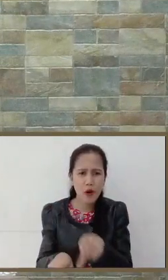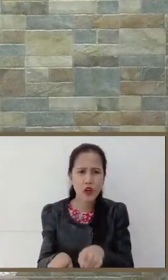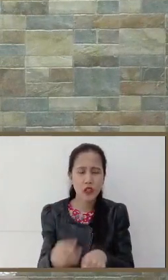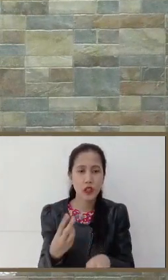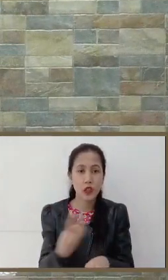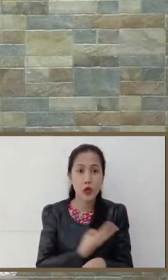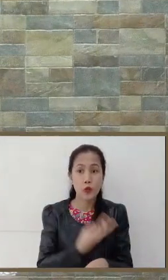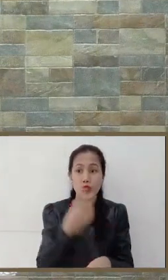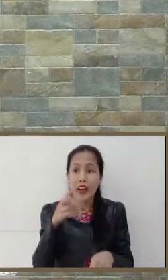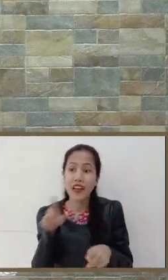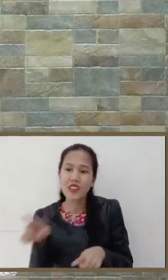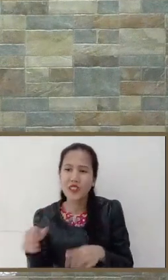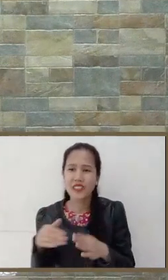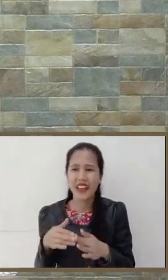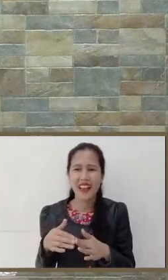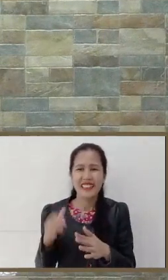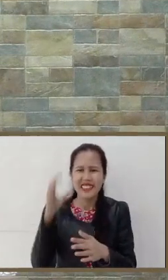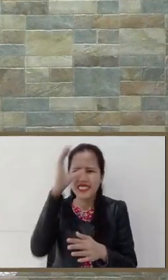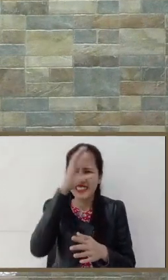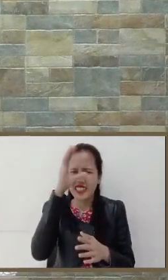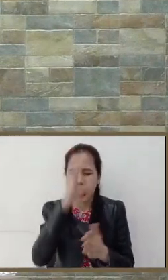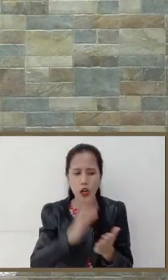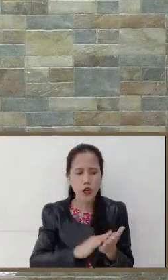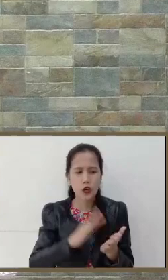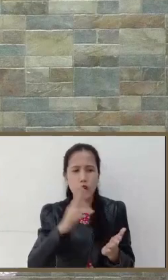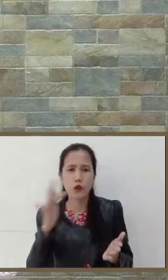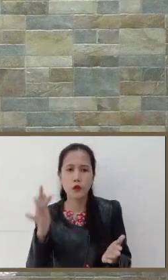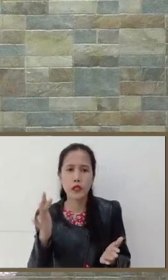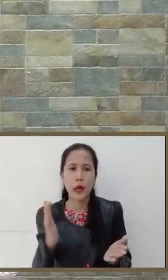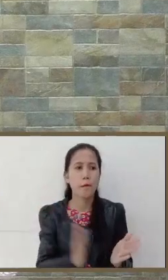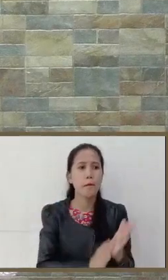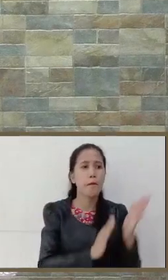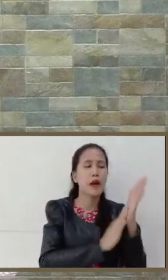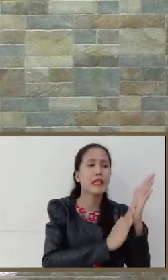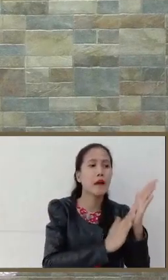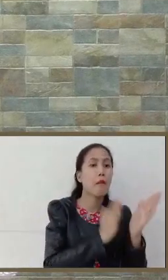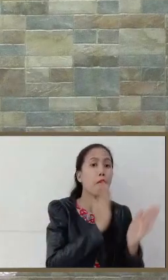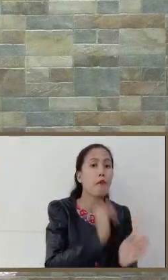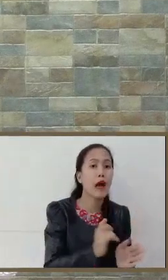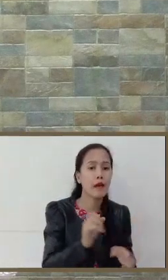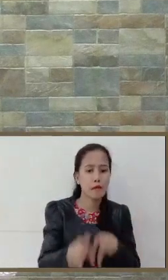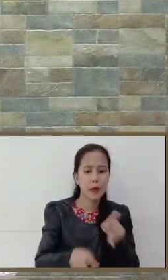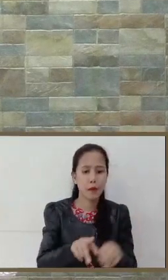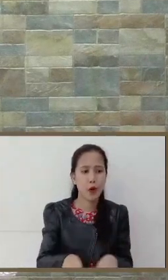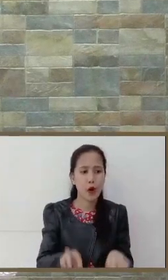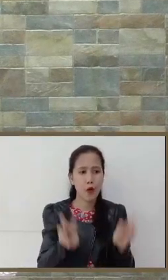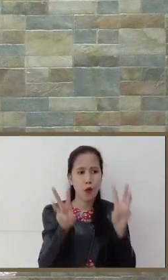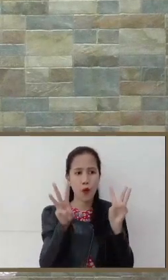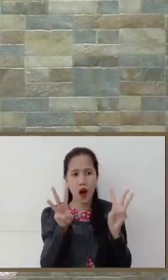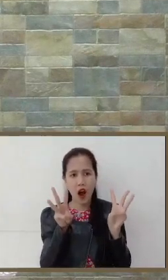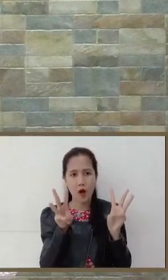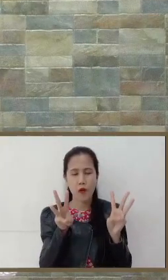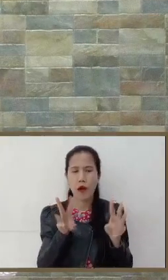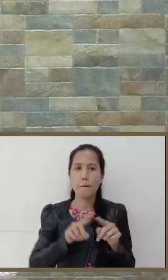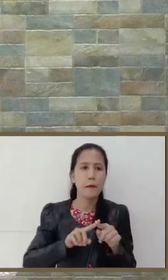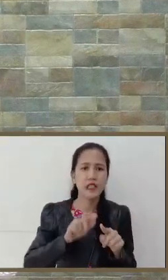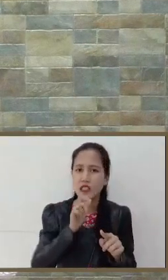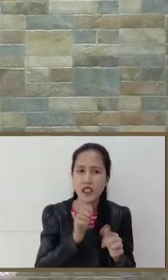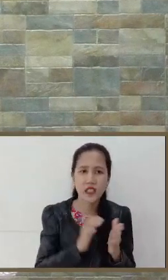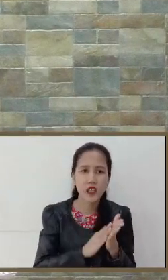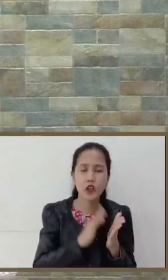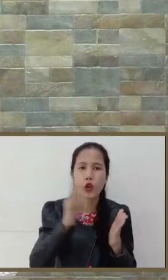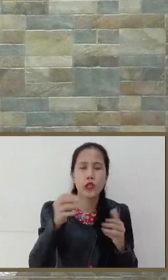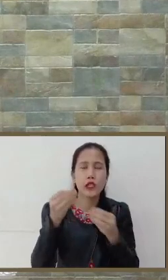tayo sa sasabihin ng tao kaysa sa sasabihin ng Diyos. Alam po, kanina sa Galacia, sa Book of Galacia, yung siya po ay nagsalita sa